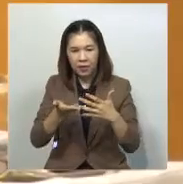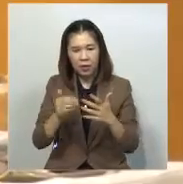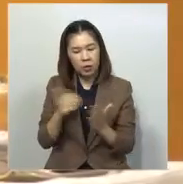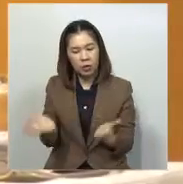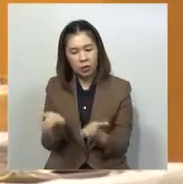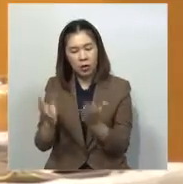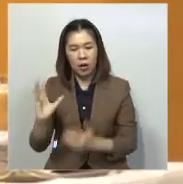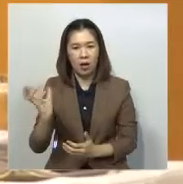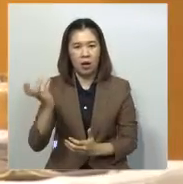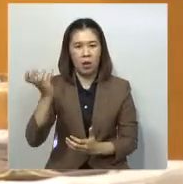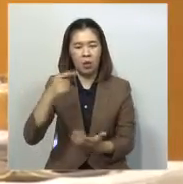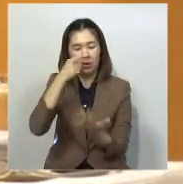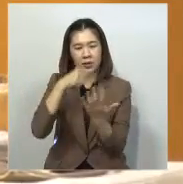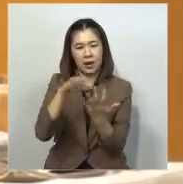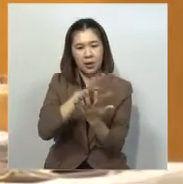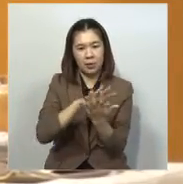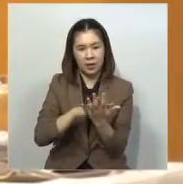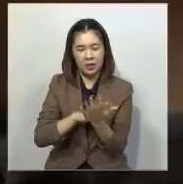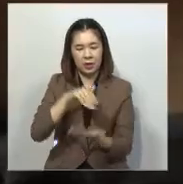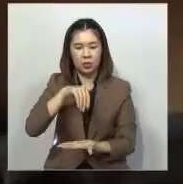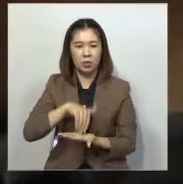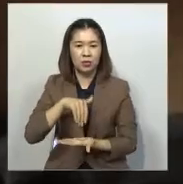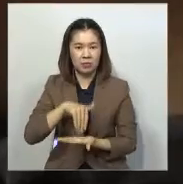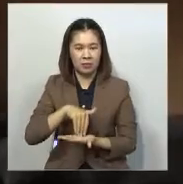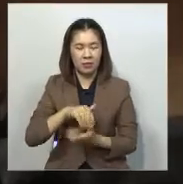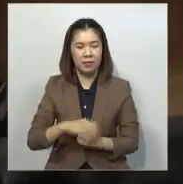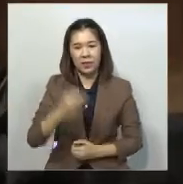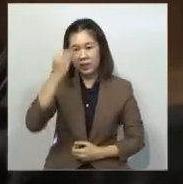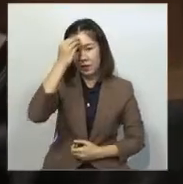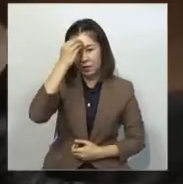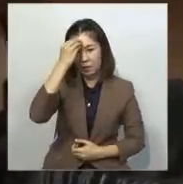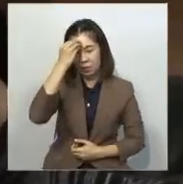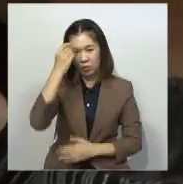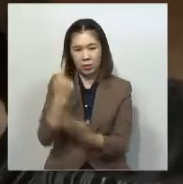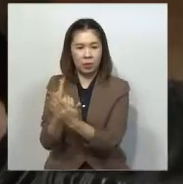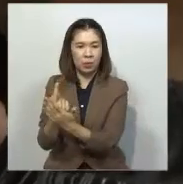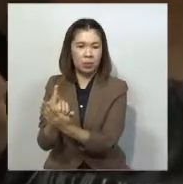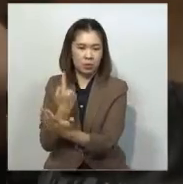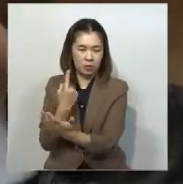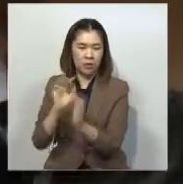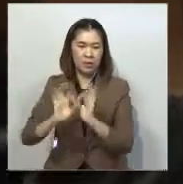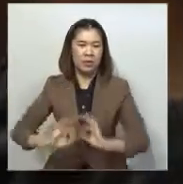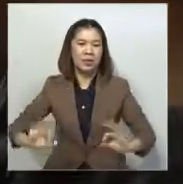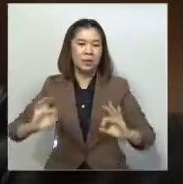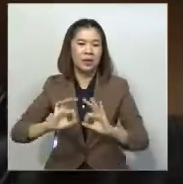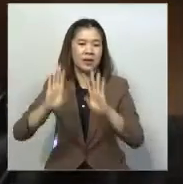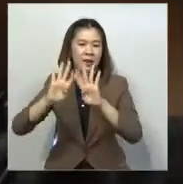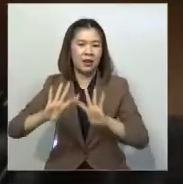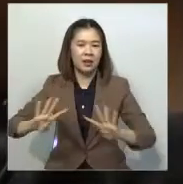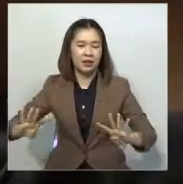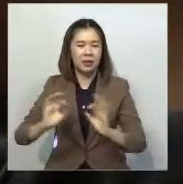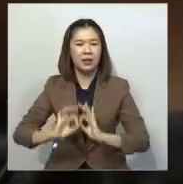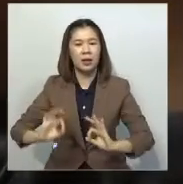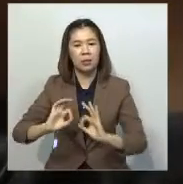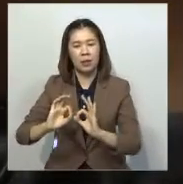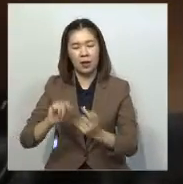รษฐกิจโลกซึ่งไทยถือว่าอยู่ในจุดศูนย์กลางขณะที่ญี่ปุ่นถือว่าเป็นผู้นำสำคัญของอาเซียนและมีความสำคัญต่อประเทศ